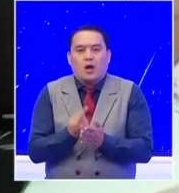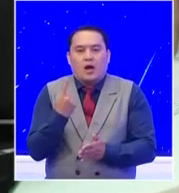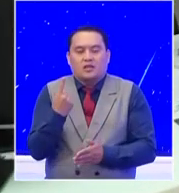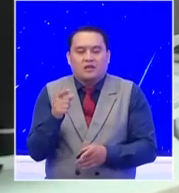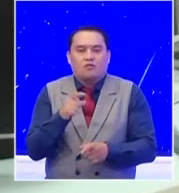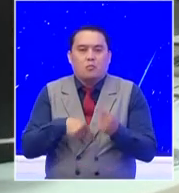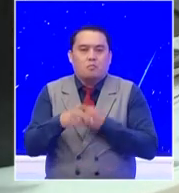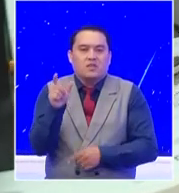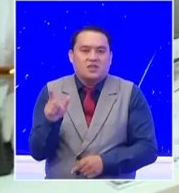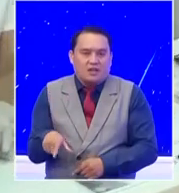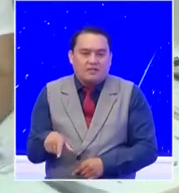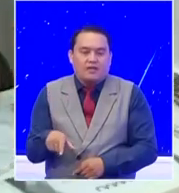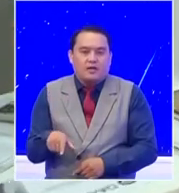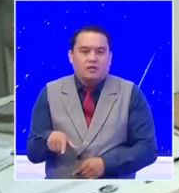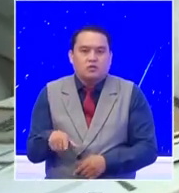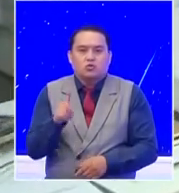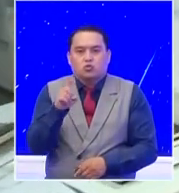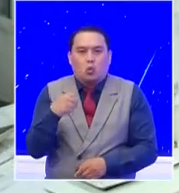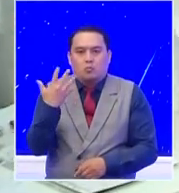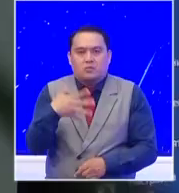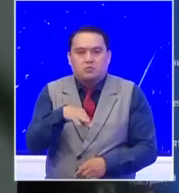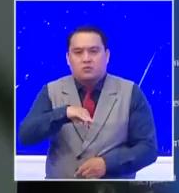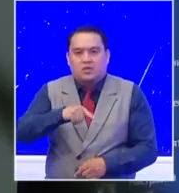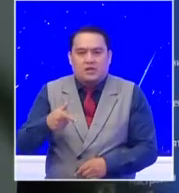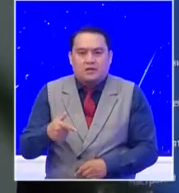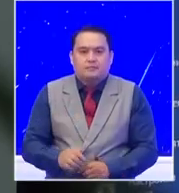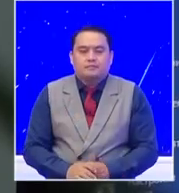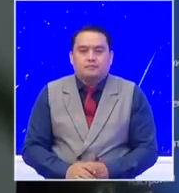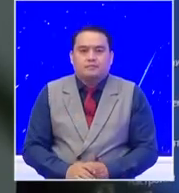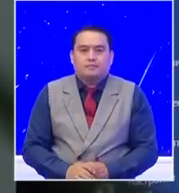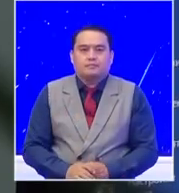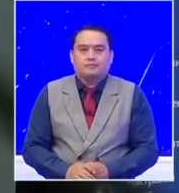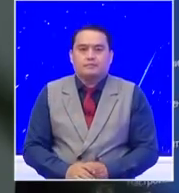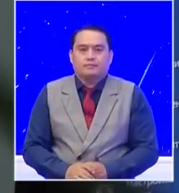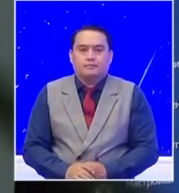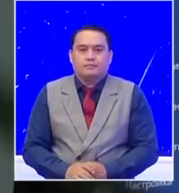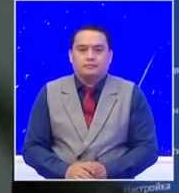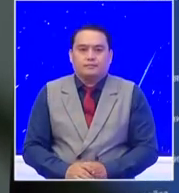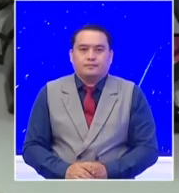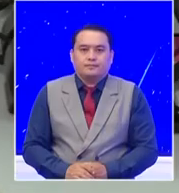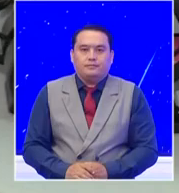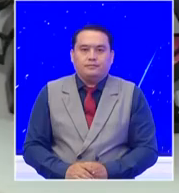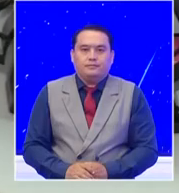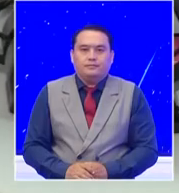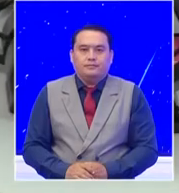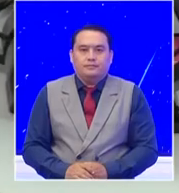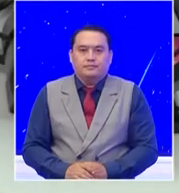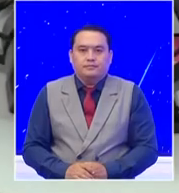субъекта предпринимательства составит 150 миллионов тенге. Айнур Мирханова, Нуржан Муканов, телеканал ЖТСУ,